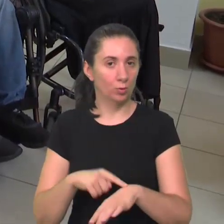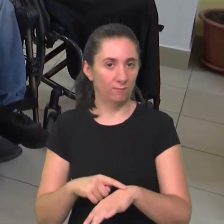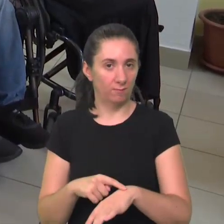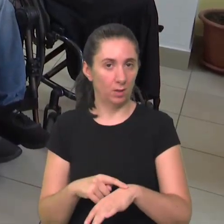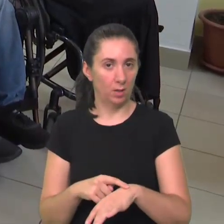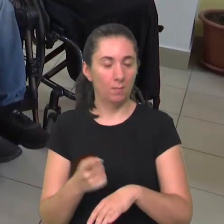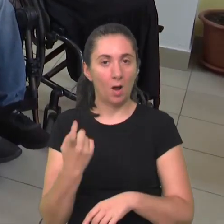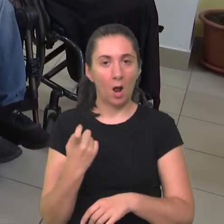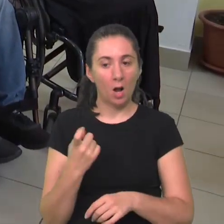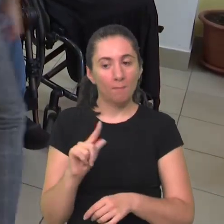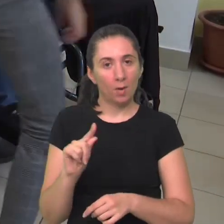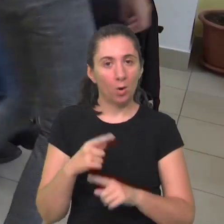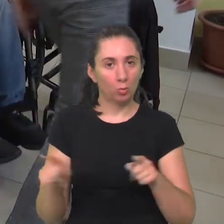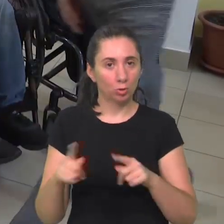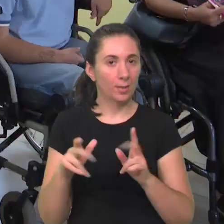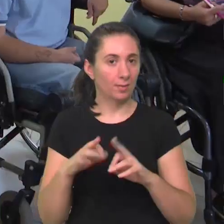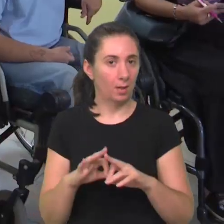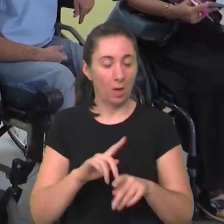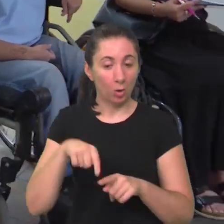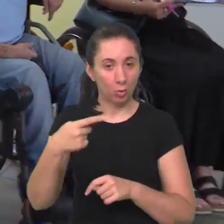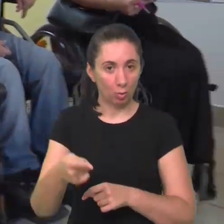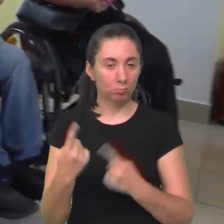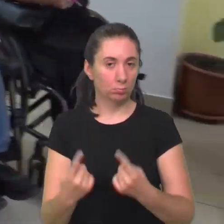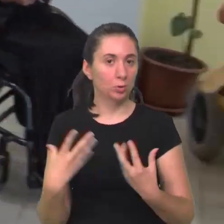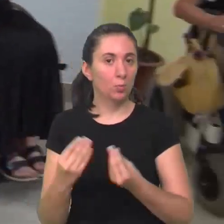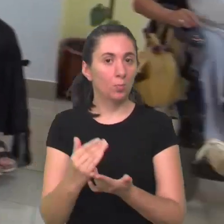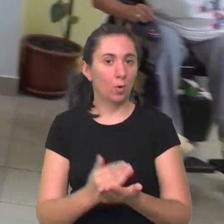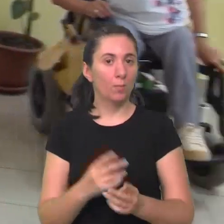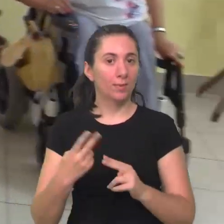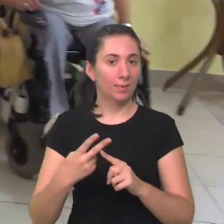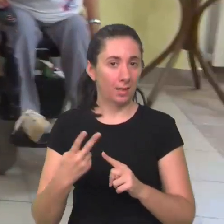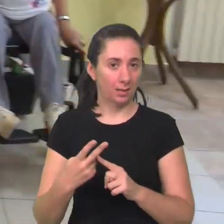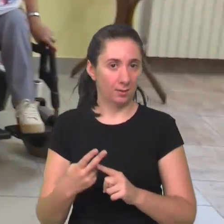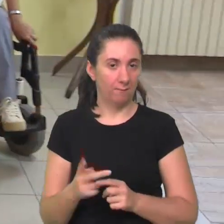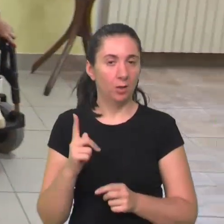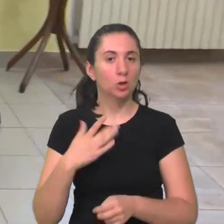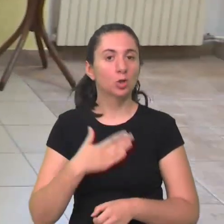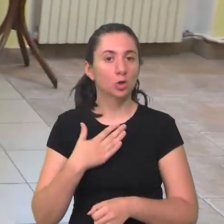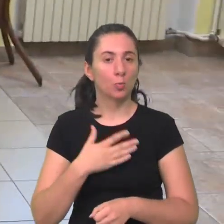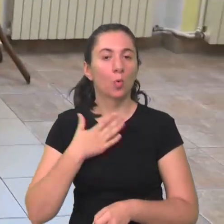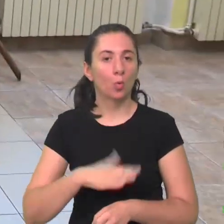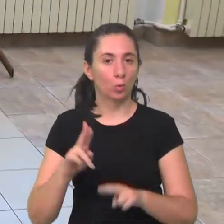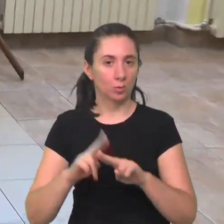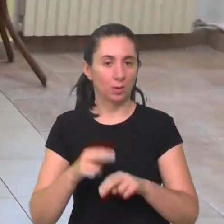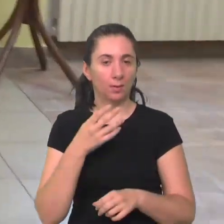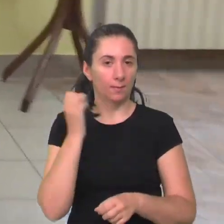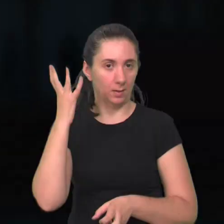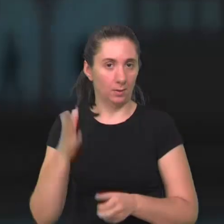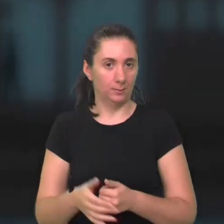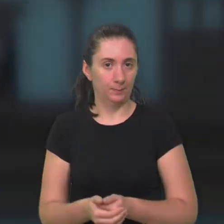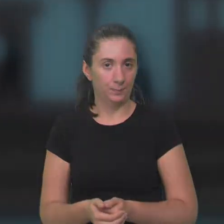vrijeme, ali s nešto drugačijom temom. Do tad ostanite uz program Trend televizije i želim vam ugodan ostatak